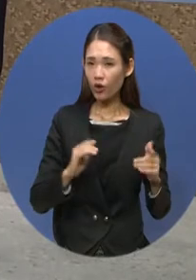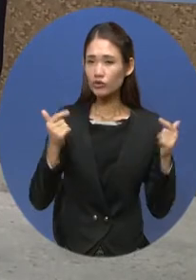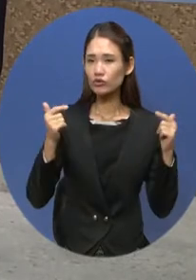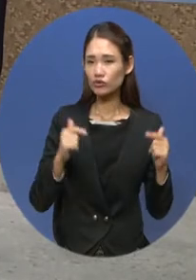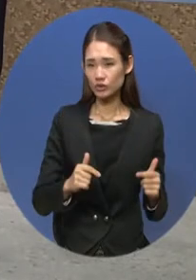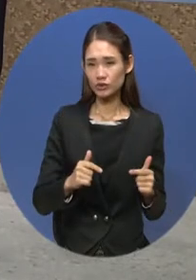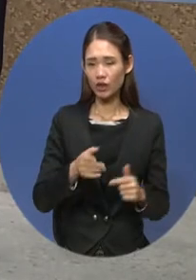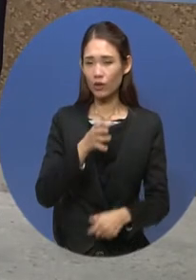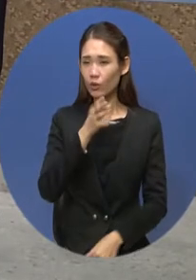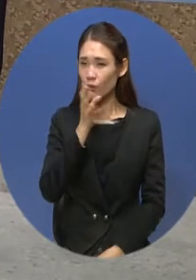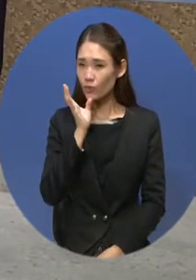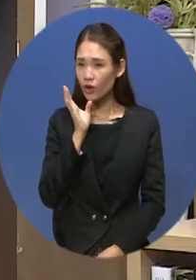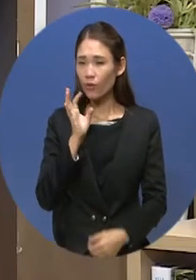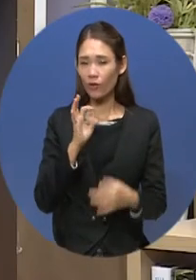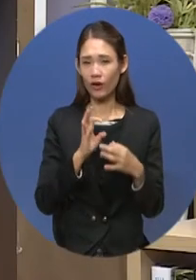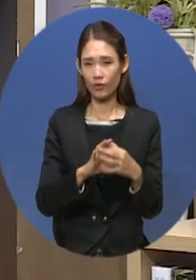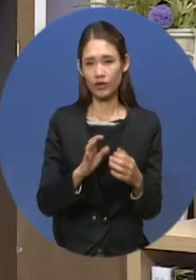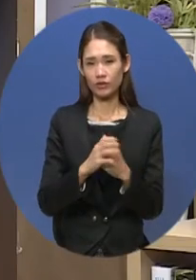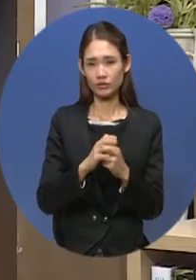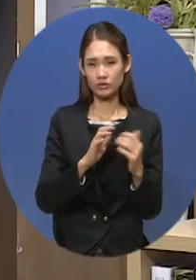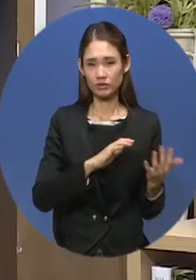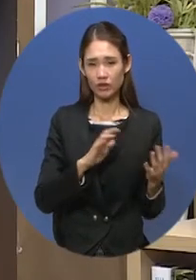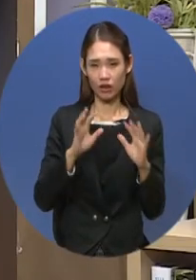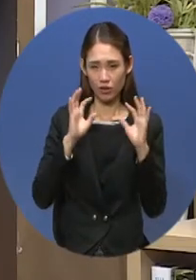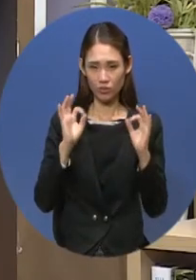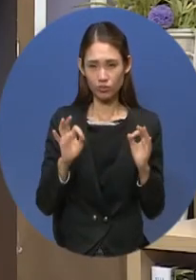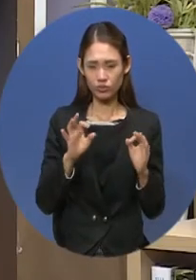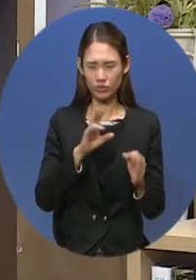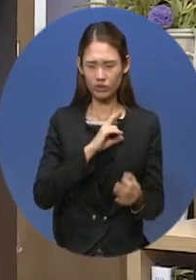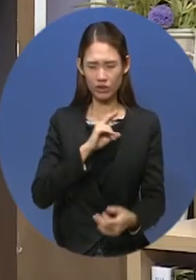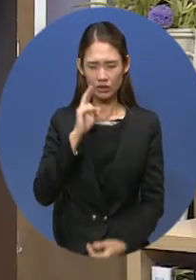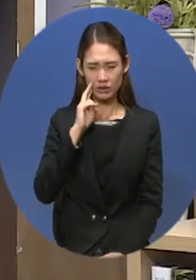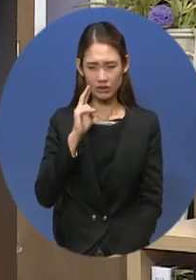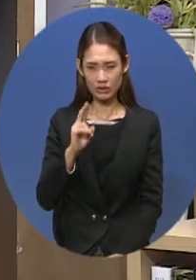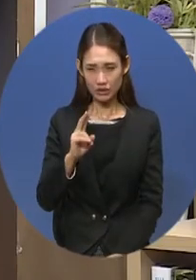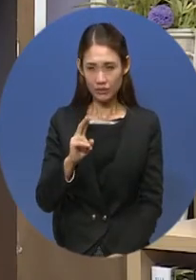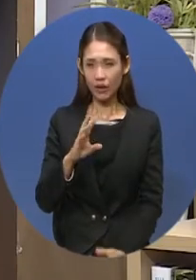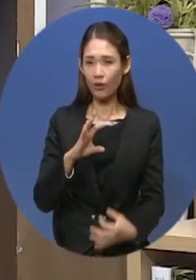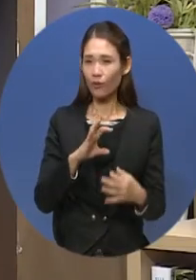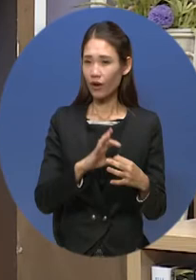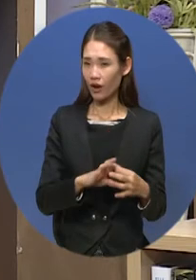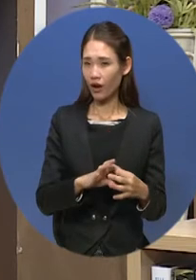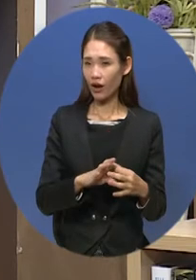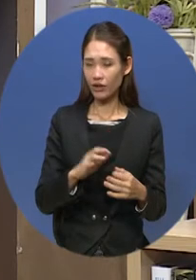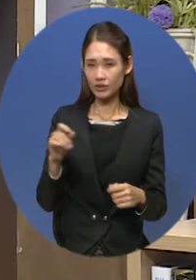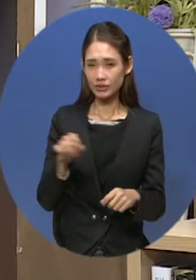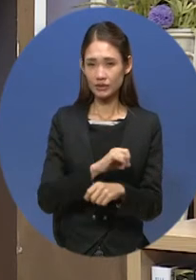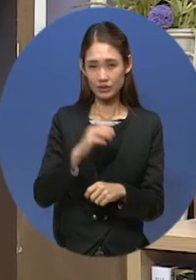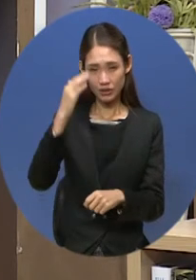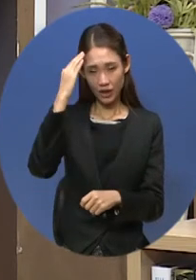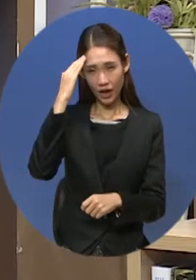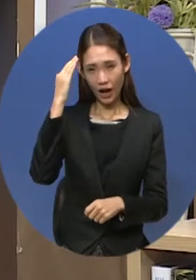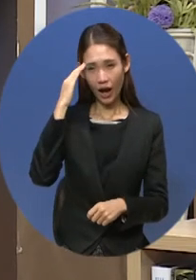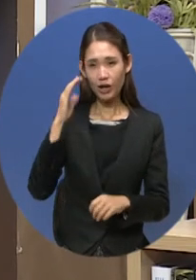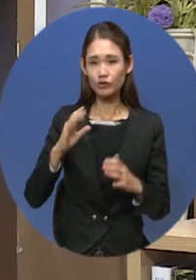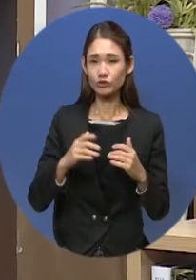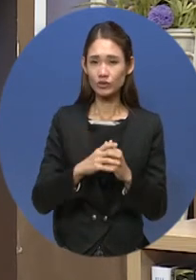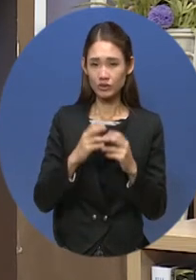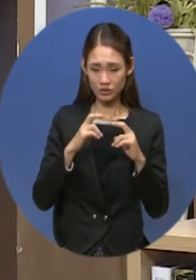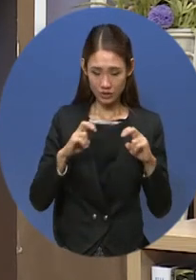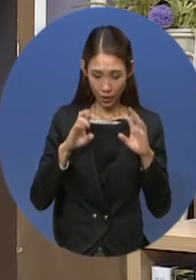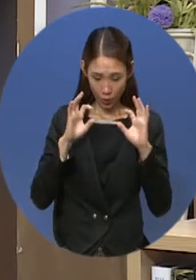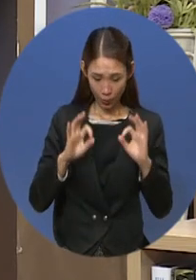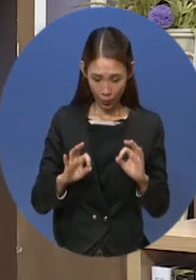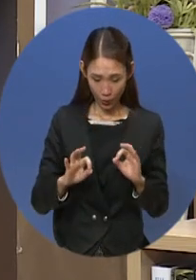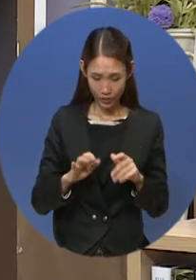문제는 세계적으로도 굉장히 좀 심각한 부분이기도 하지만 특히 이제 우리나라를 이렇게 들여다보면은